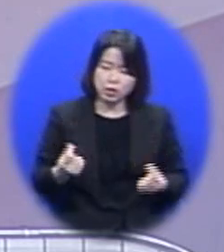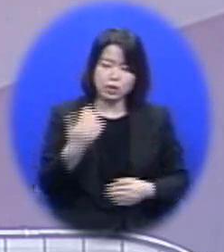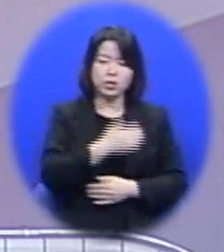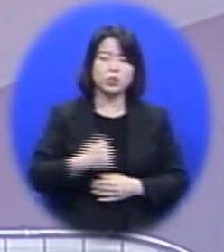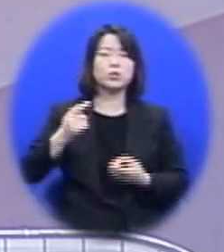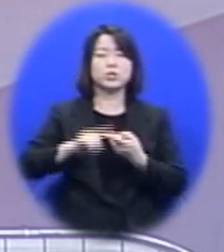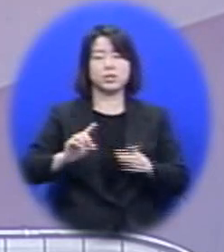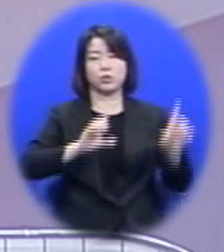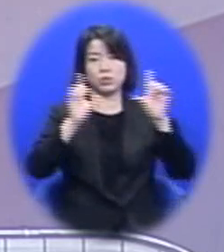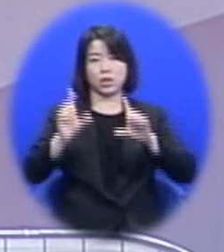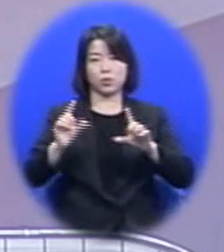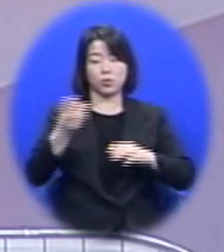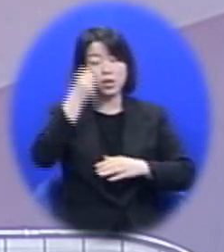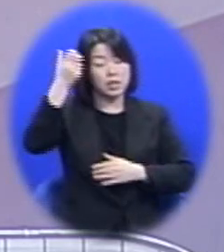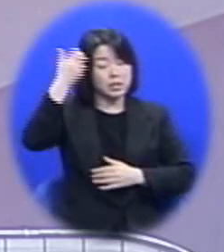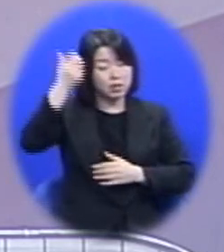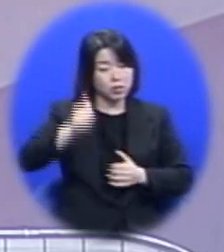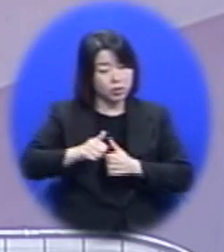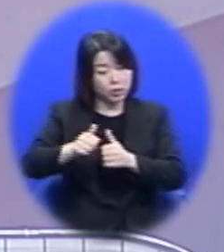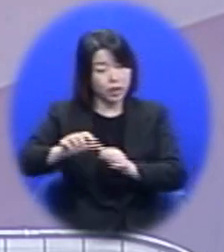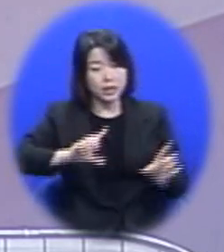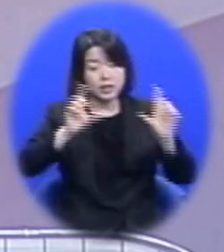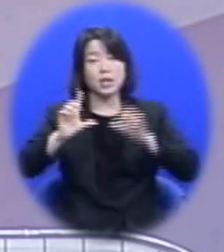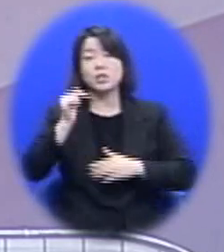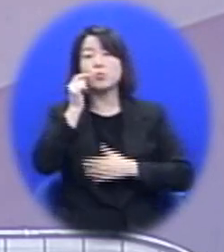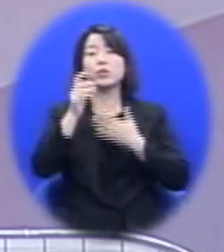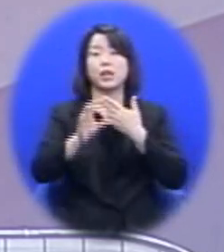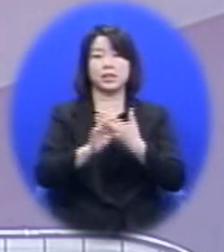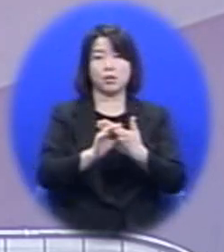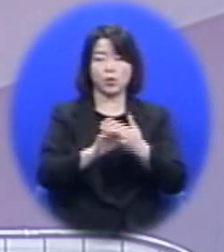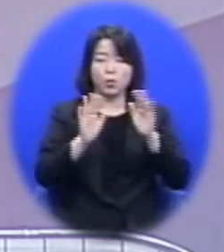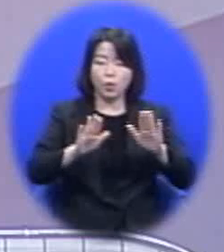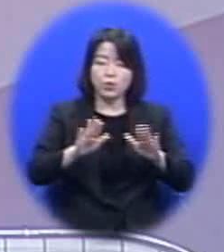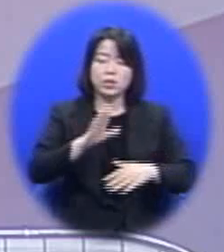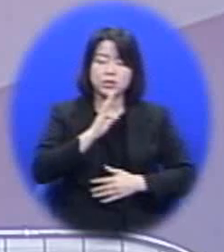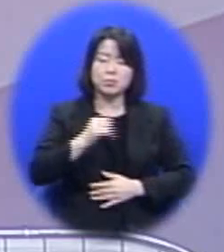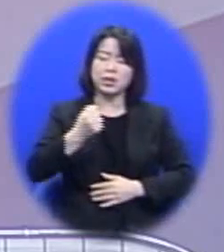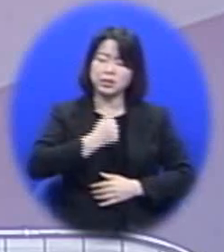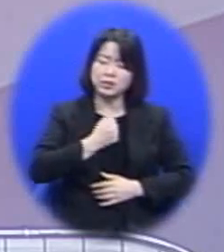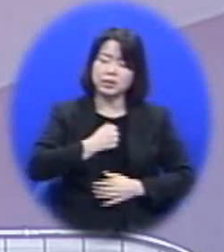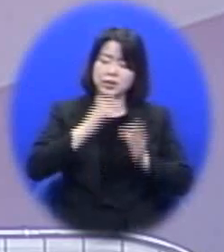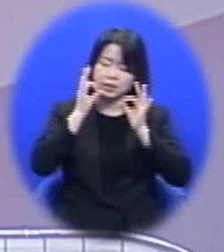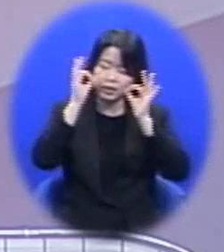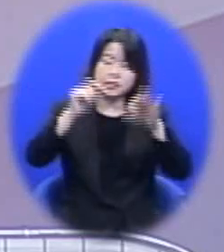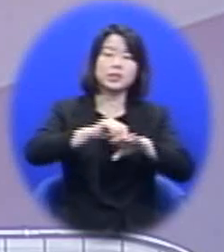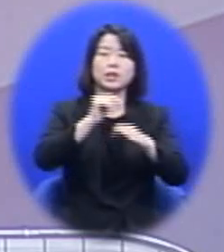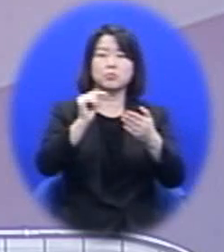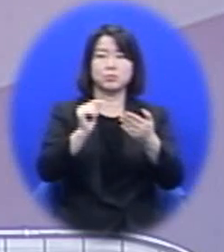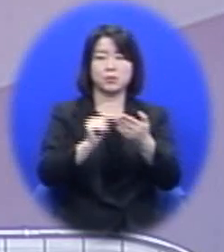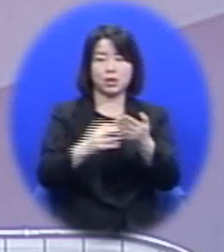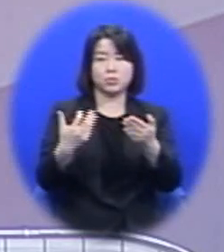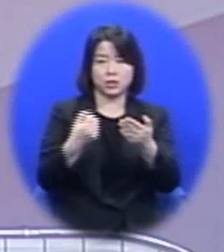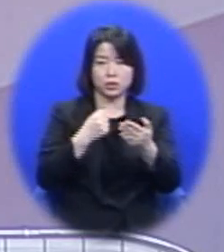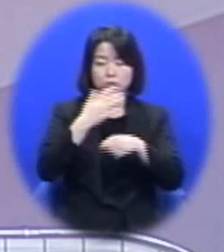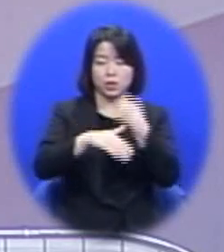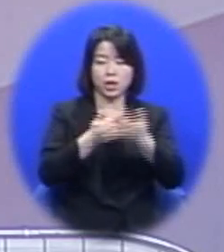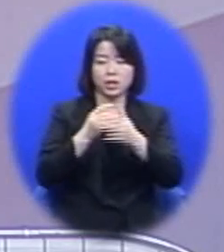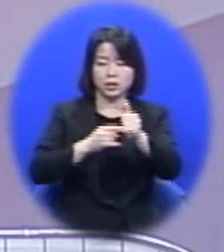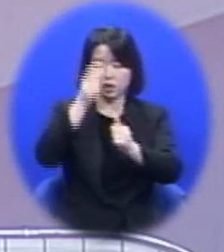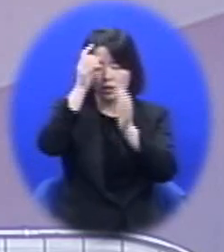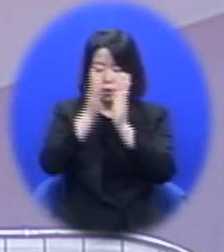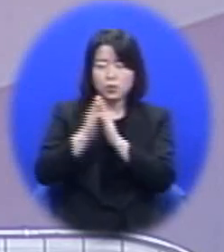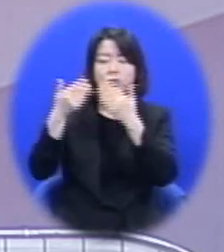살고 성령을 따라 살지 못한다면 오늘 정말 애통하고 간절한 마음으로 하나님께 기도해야 합니다.